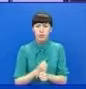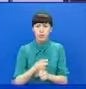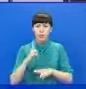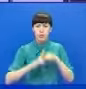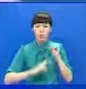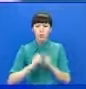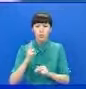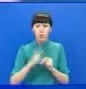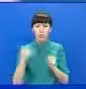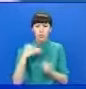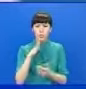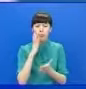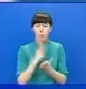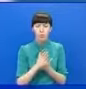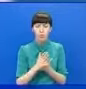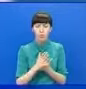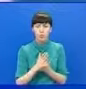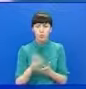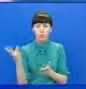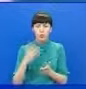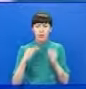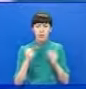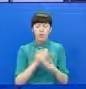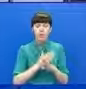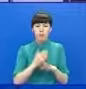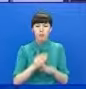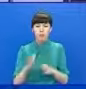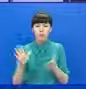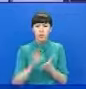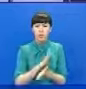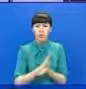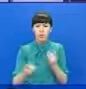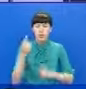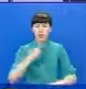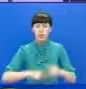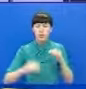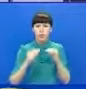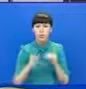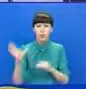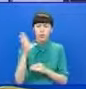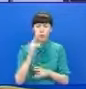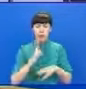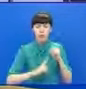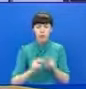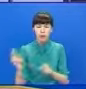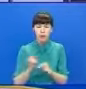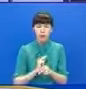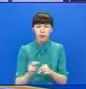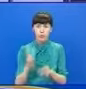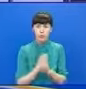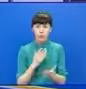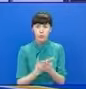құрылыстардың нысандары көбейді. Облыстық бюджеттің тиісті қаржын бөлгізіп, тегін қайтару арқылы үйлердің бәрін қалпына келтіру мәселе. Соның